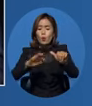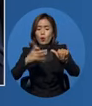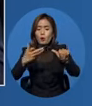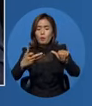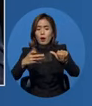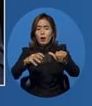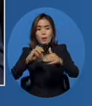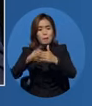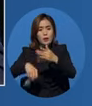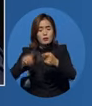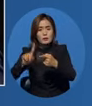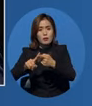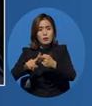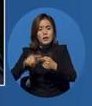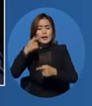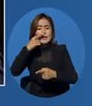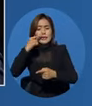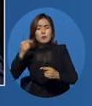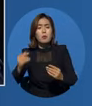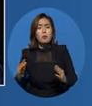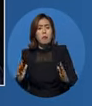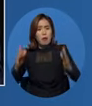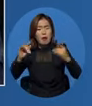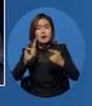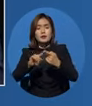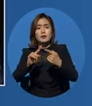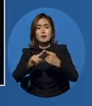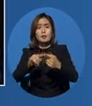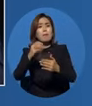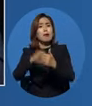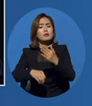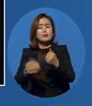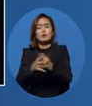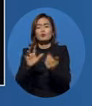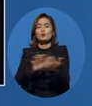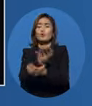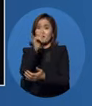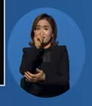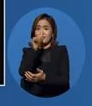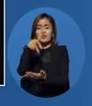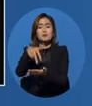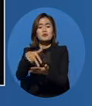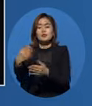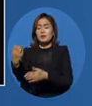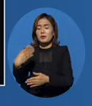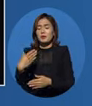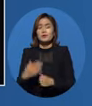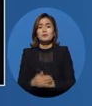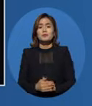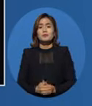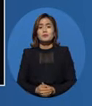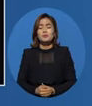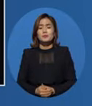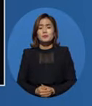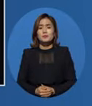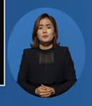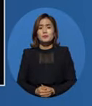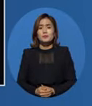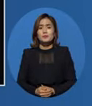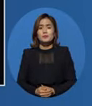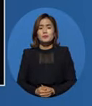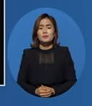금지 문제가 빠져가지고 상당히 이게 이제 몰락의 돼 있는데 이에 대해서 어떤 입장까지 계십니 까 아 저는 제